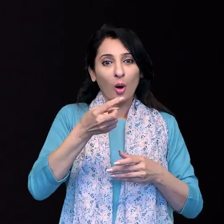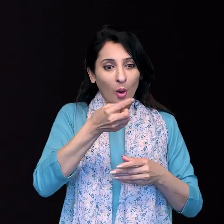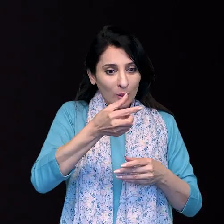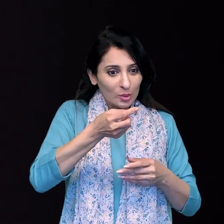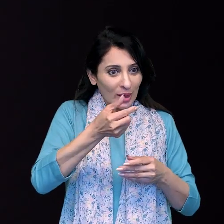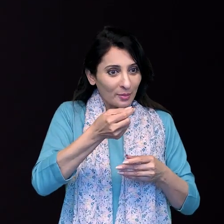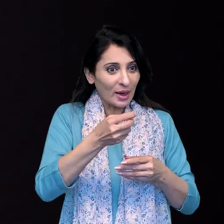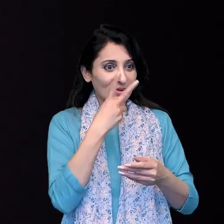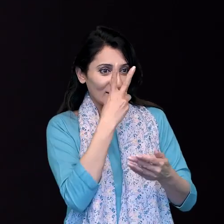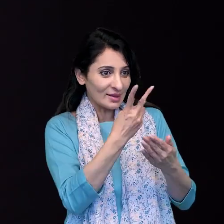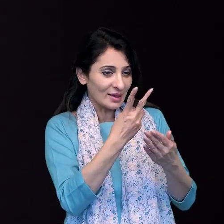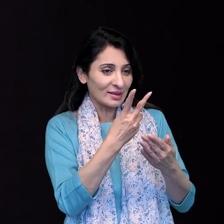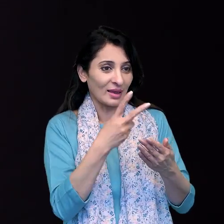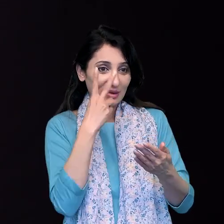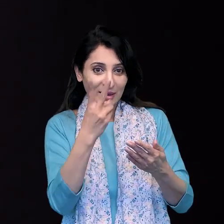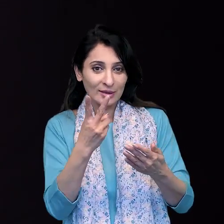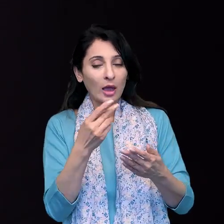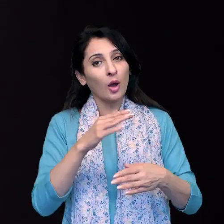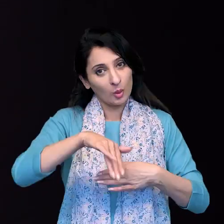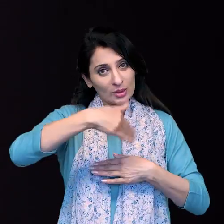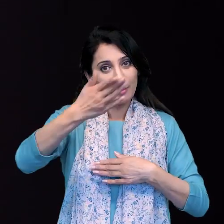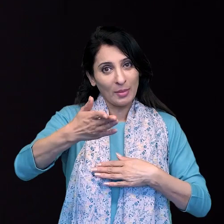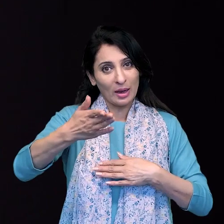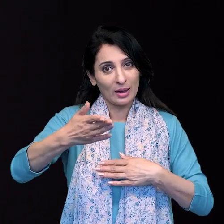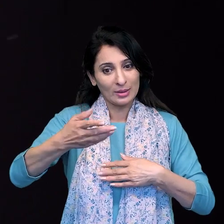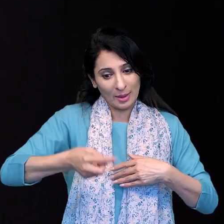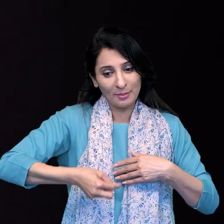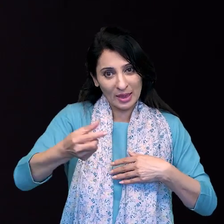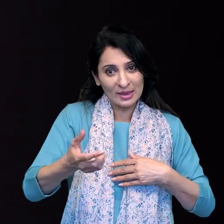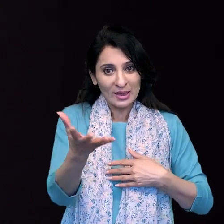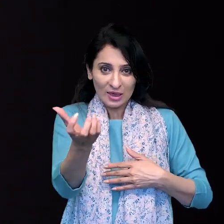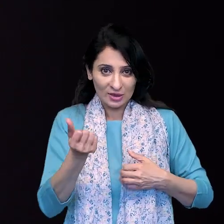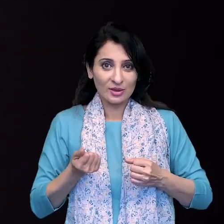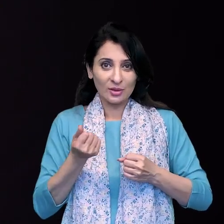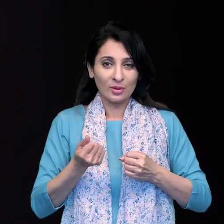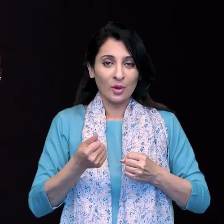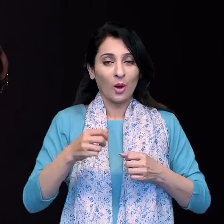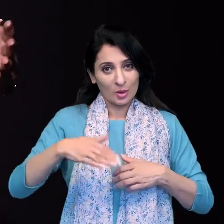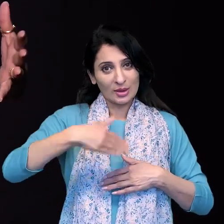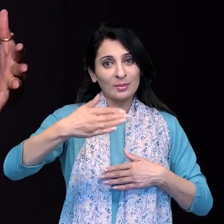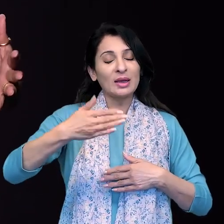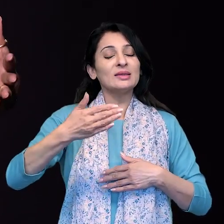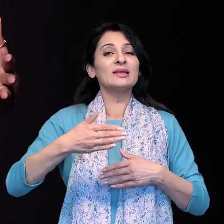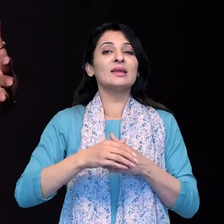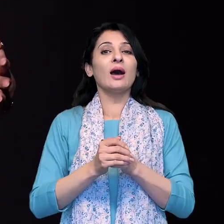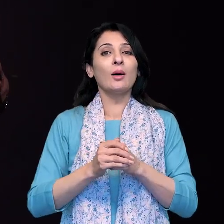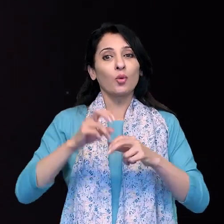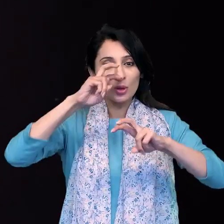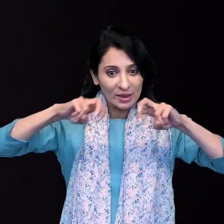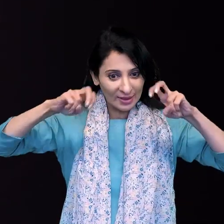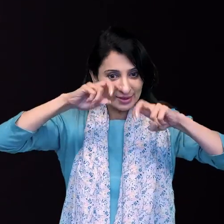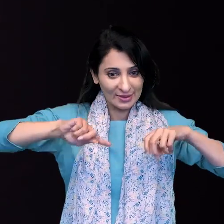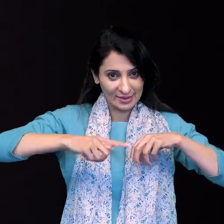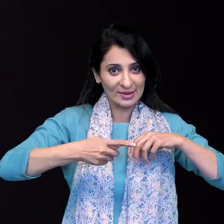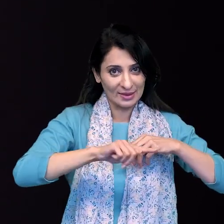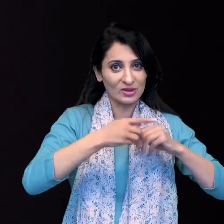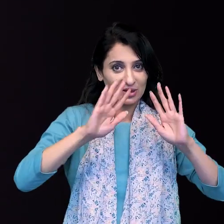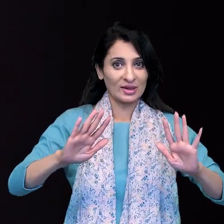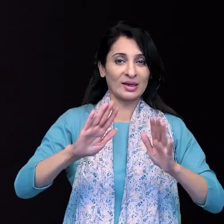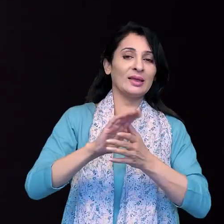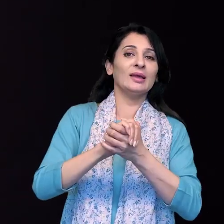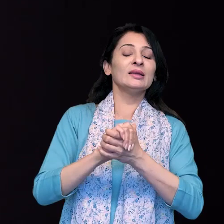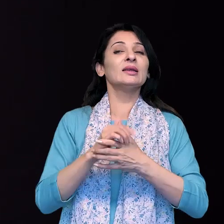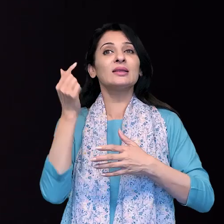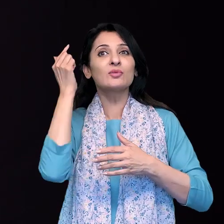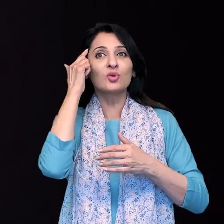then you select, right? सो इन अ वे आप रिसर्च कर रहे हैं। तो अब आप इसको एक बड़े बिजनेस स्केल पे ले जाएं। आपने सोचा,